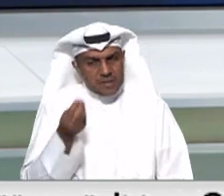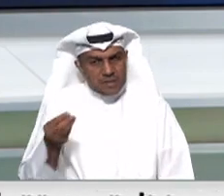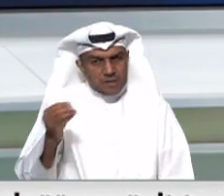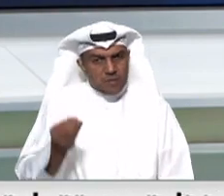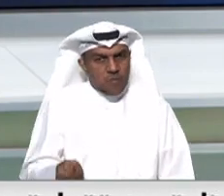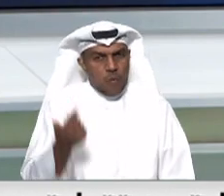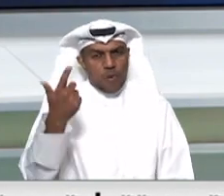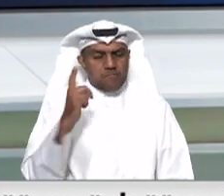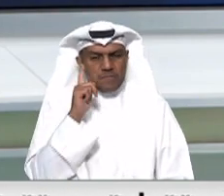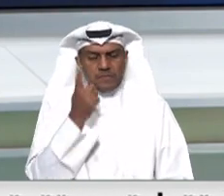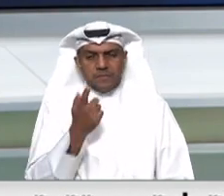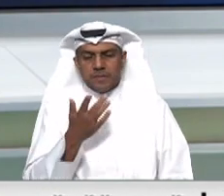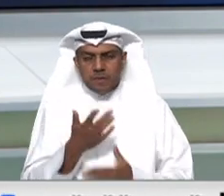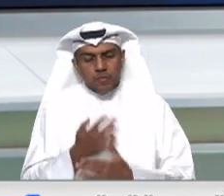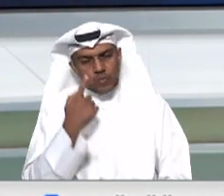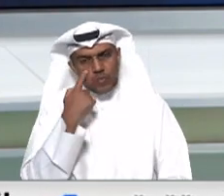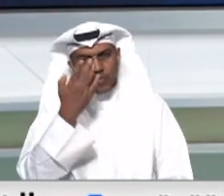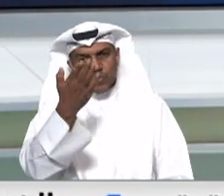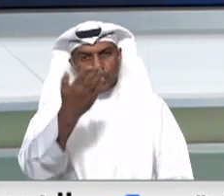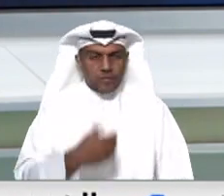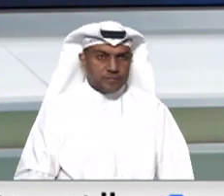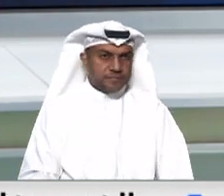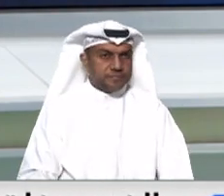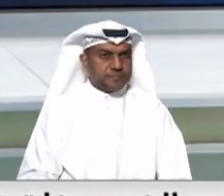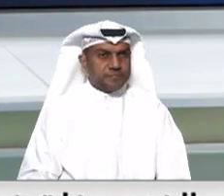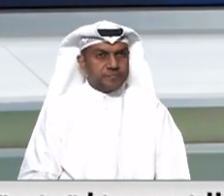الشراء. فلنتابع وإياكم هذا التقرير.